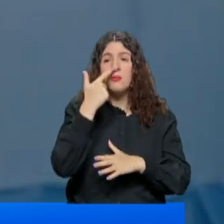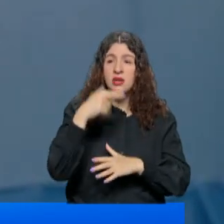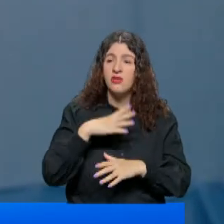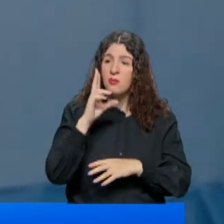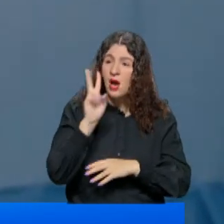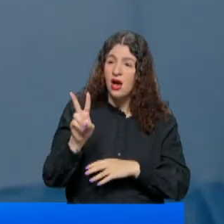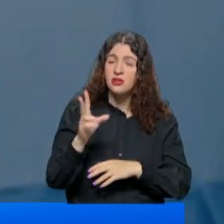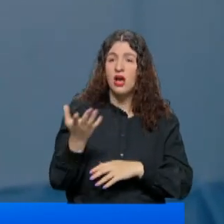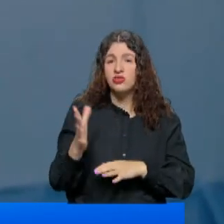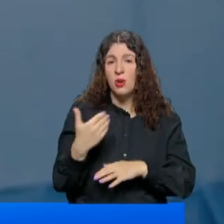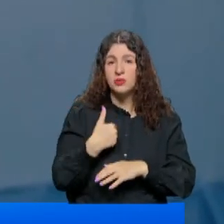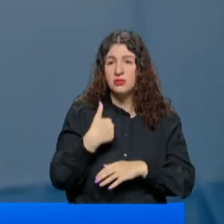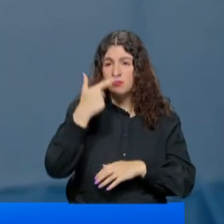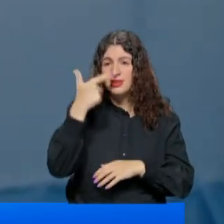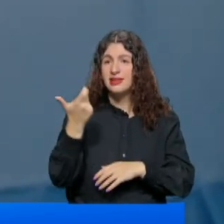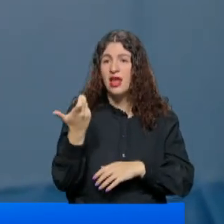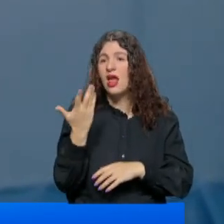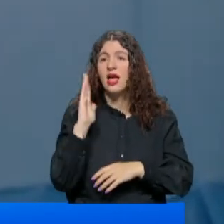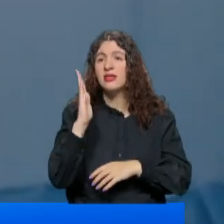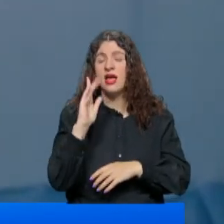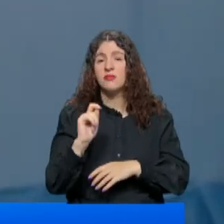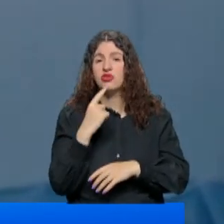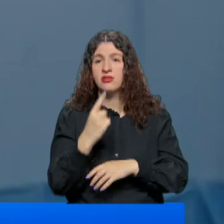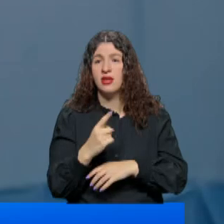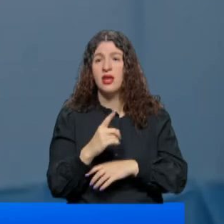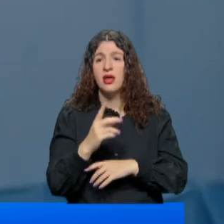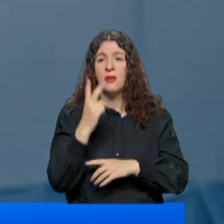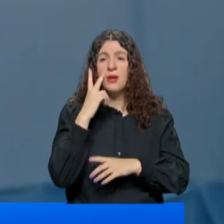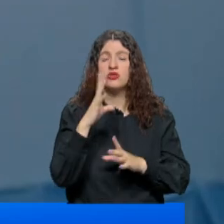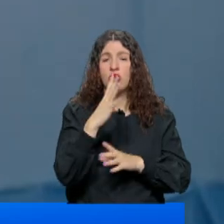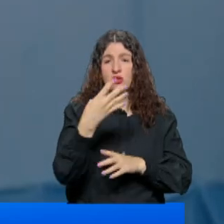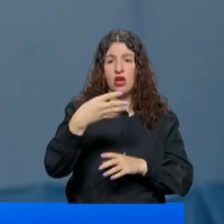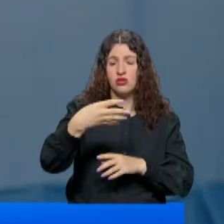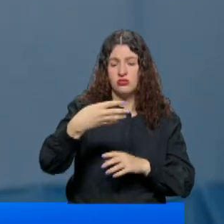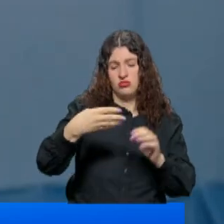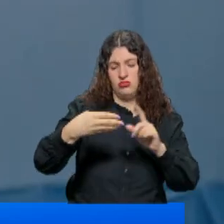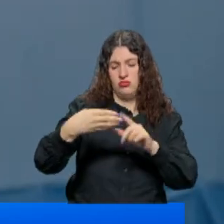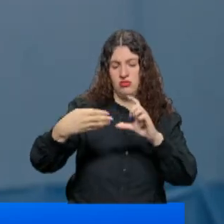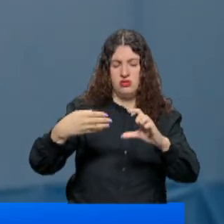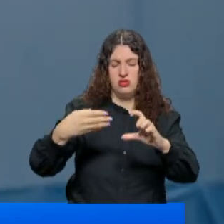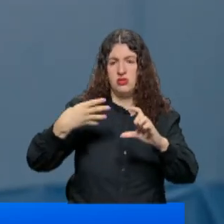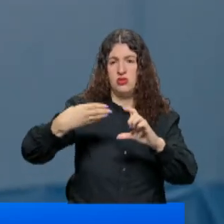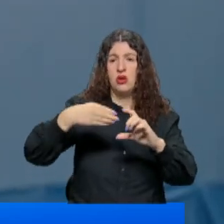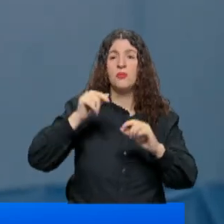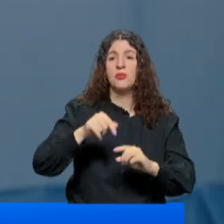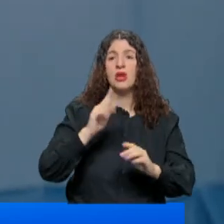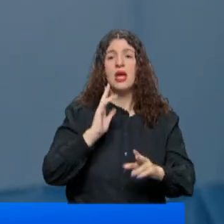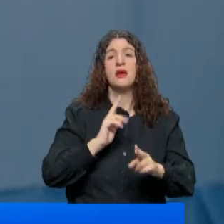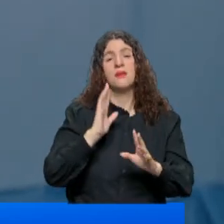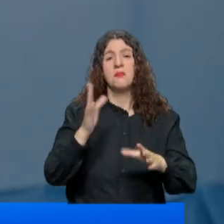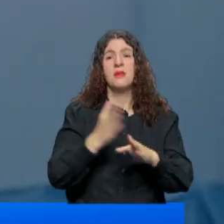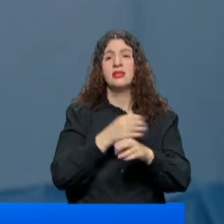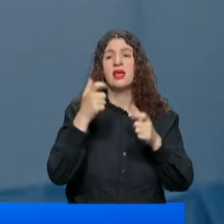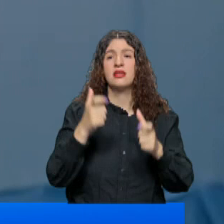diye. Bak acaba bizim mazot nereye kadar götürüyor? Bakın şöyle 4 parmaksa iyi bugün pazar yerine